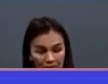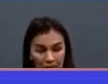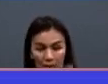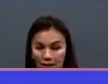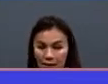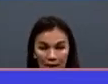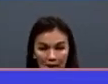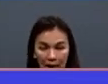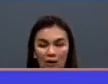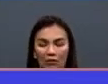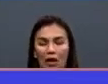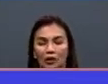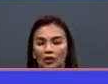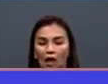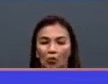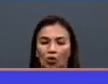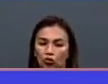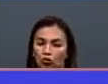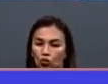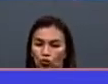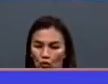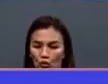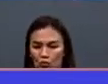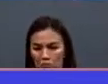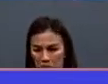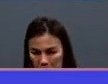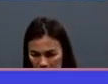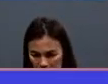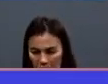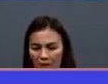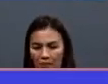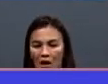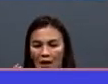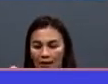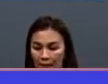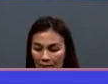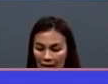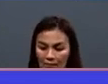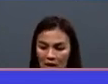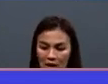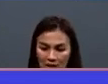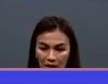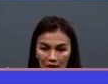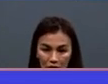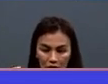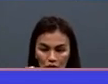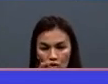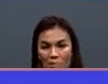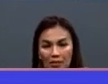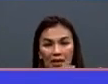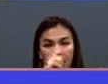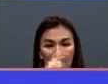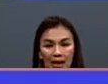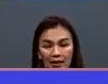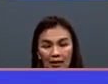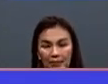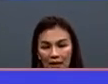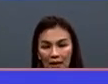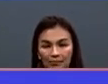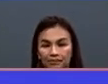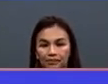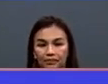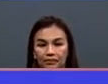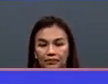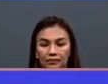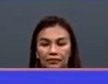ยืมเพื่อการศึกษาหรือว่ากยสค่ะโดยเขามีการหาเรือกันไปแล้วนะคะกับผู้จัดการเอ่อกองทุนนะคะที่